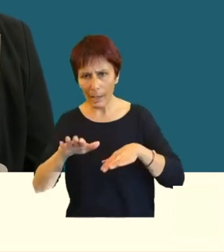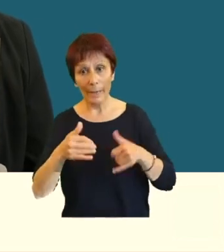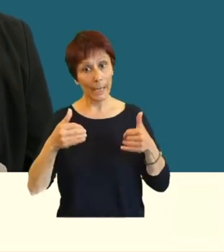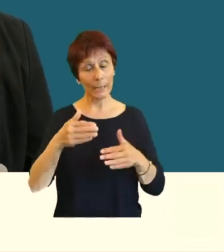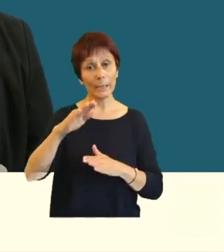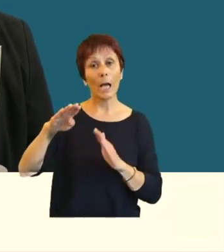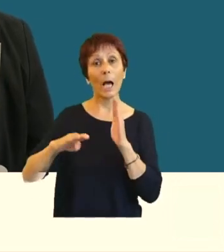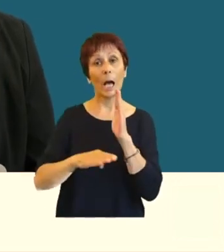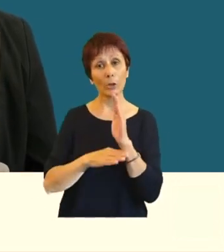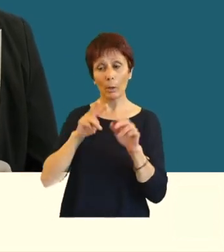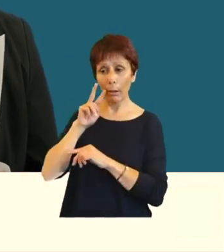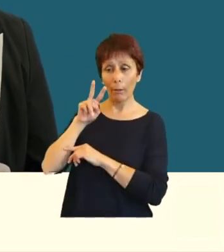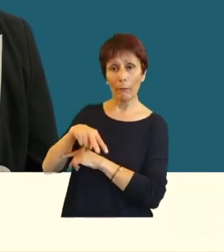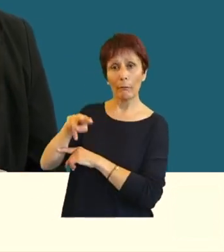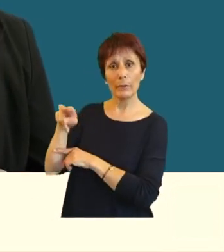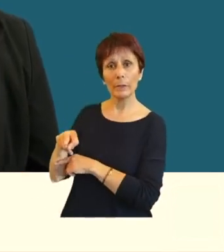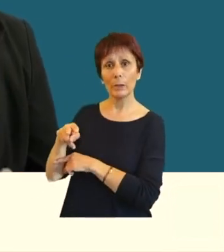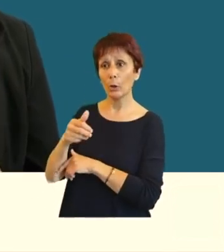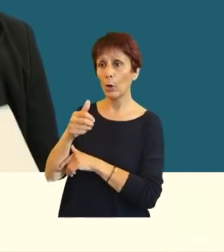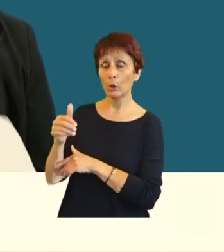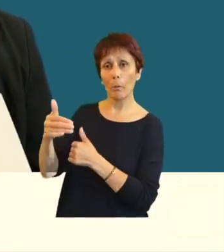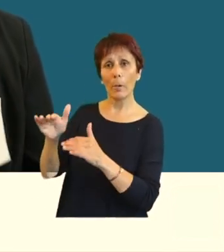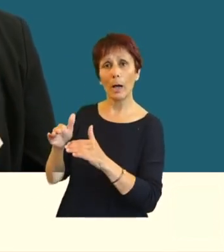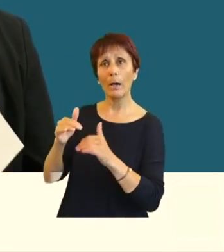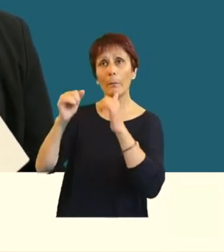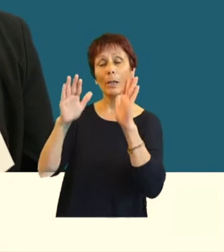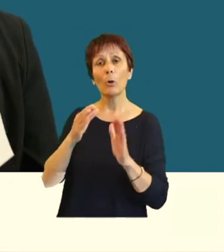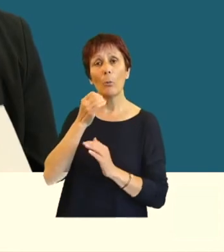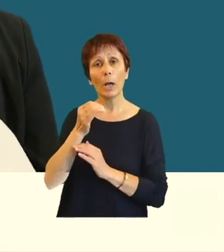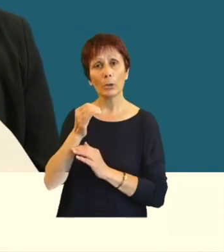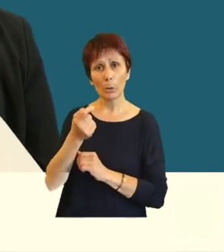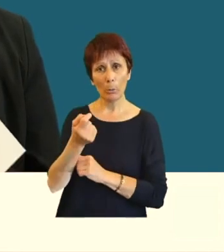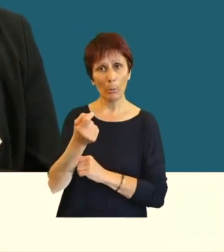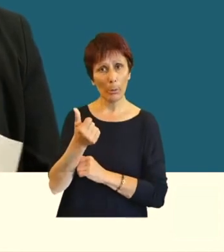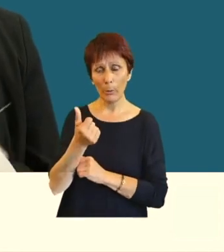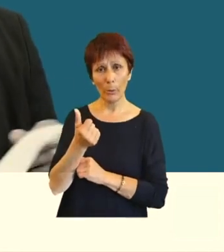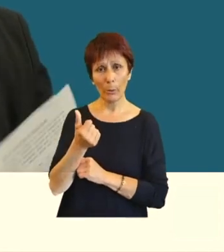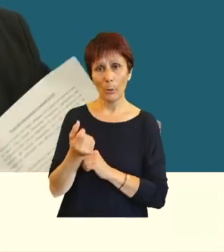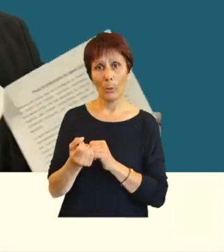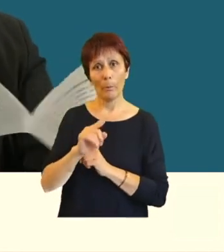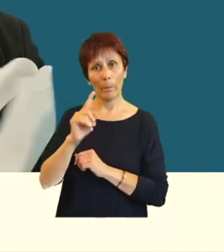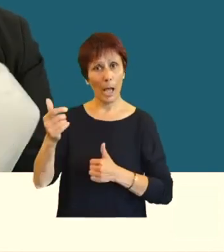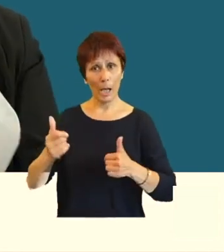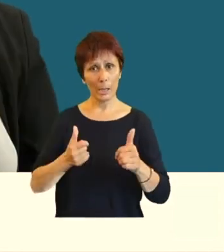simplement visité le BMDP, de Maison-Blanche, mais pas les trois pôles état civil. J'étais pourtant avec elle.